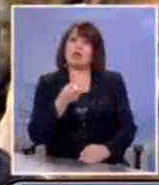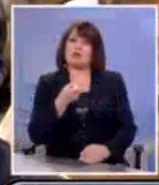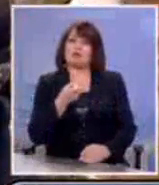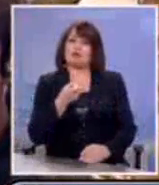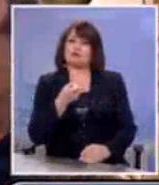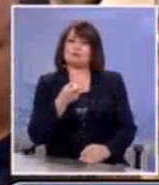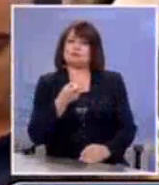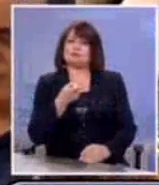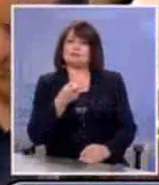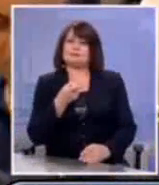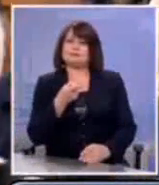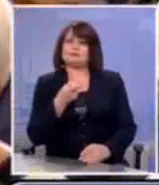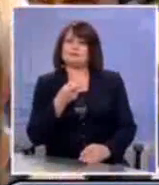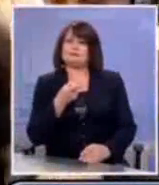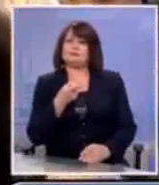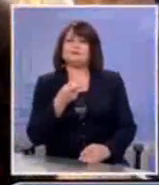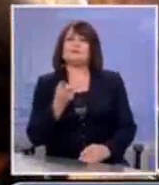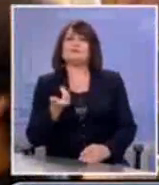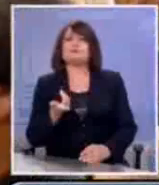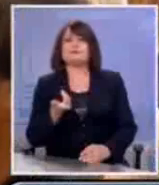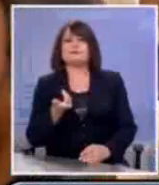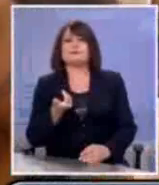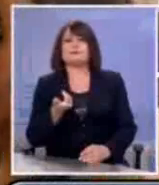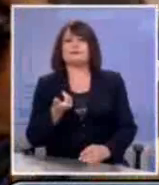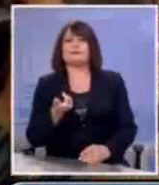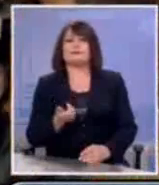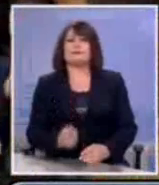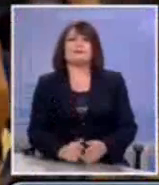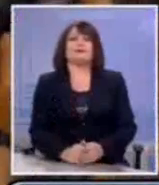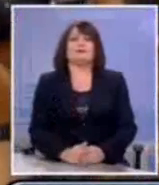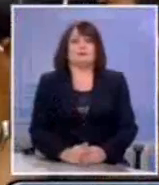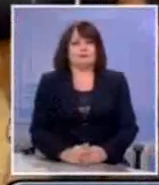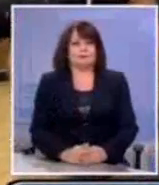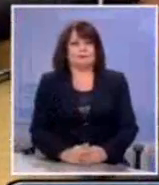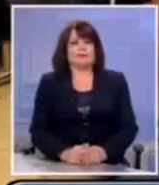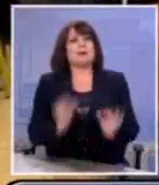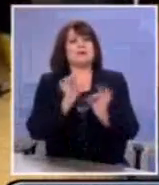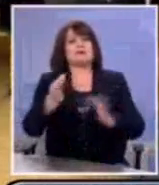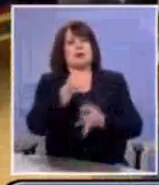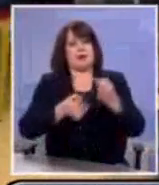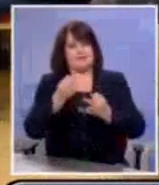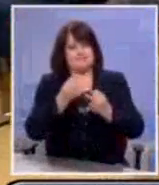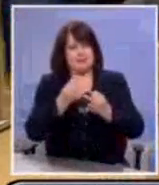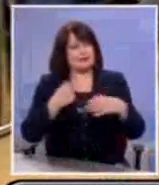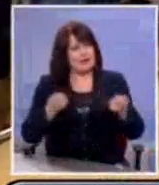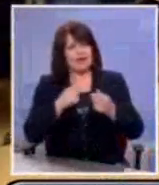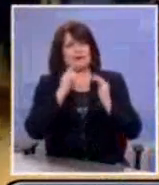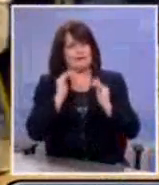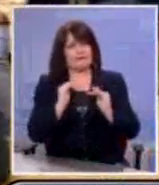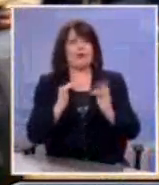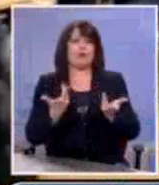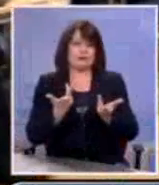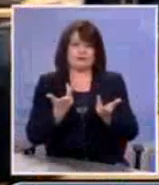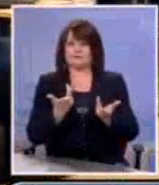λανθασμένη διαβεβαίωσαν και συνεχίζουν να το κάνουν ότι